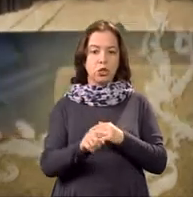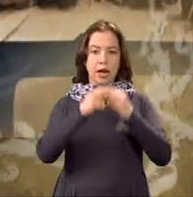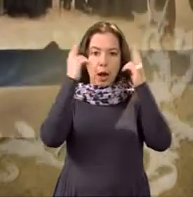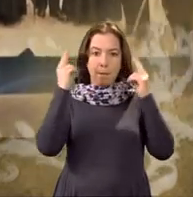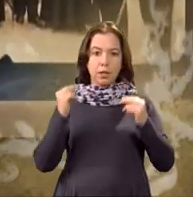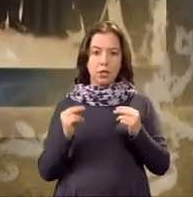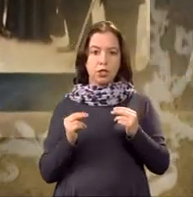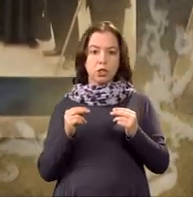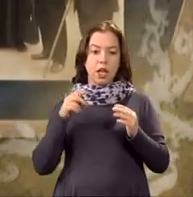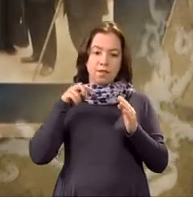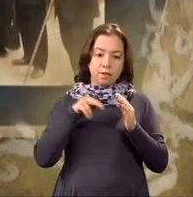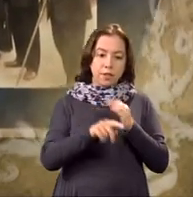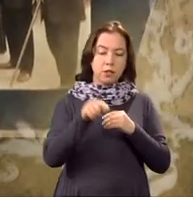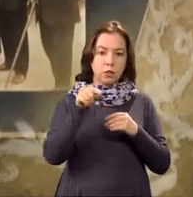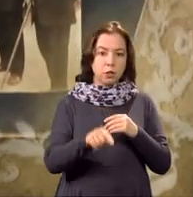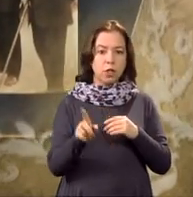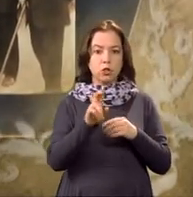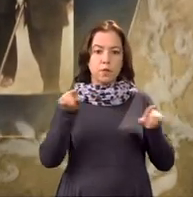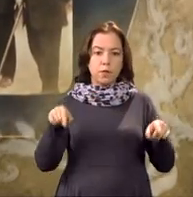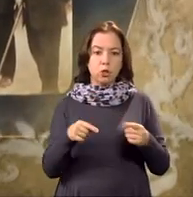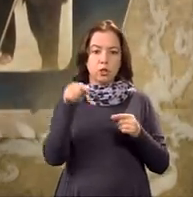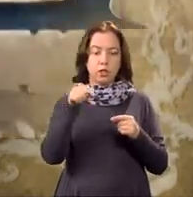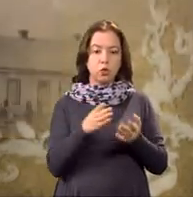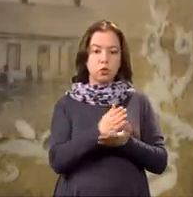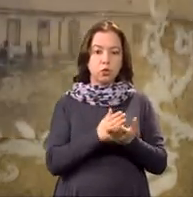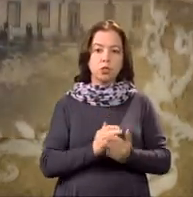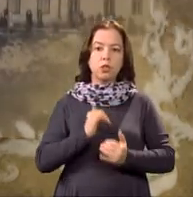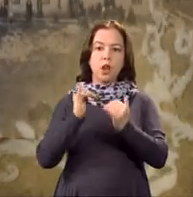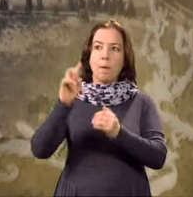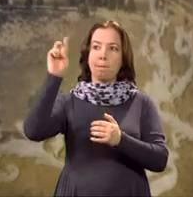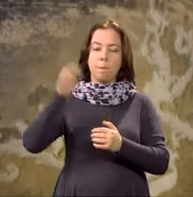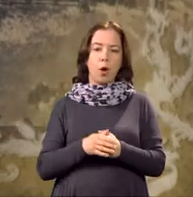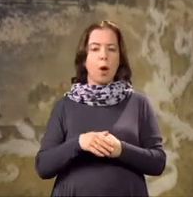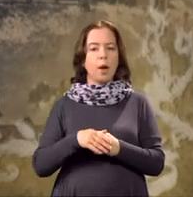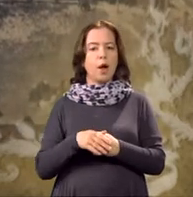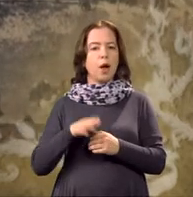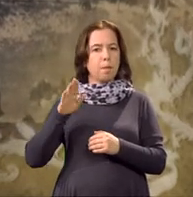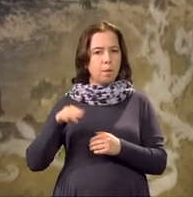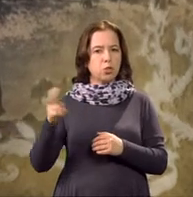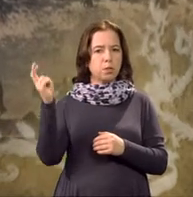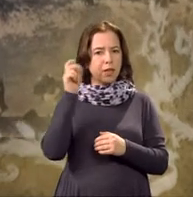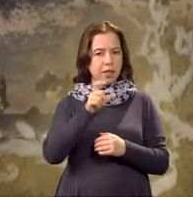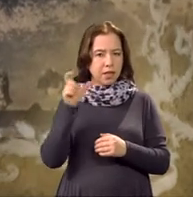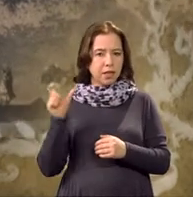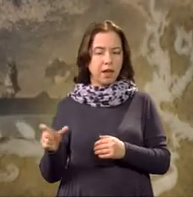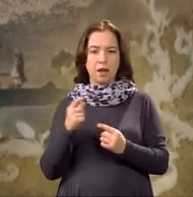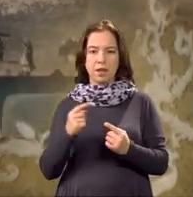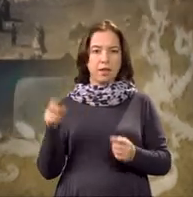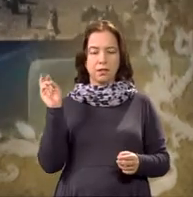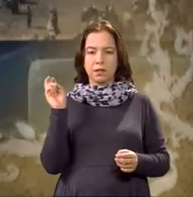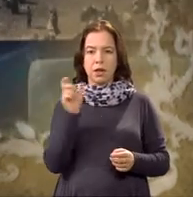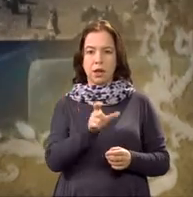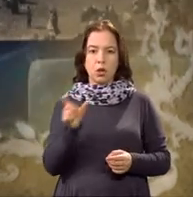аби відродити тут служіння Богові. Це вже потім кияни та прочани з усіх країв почали